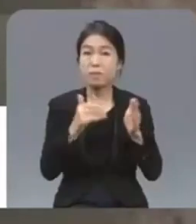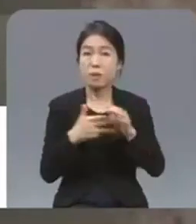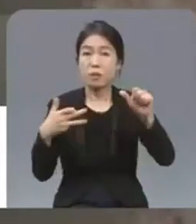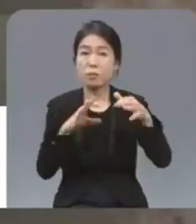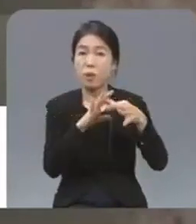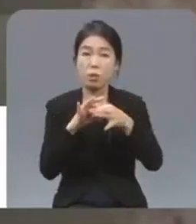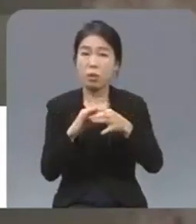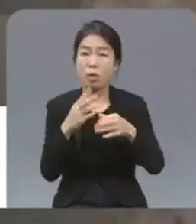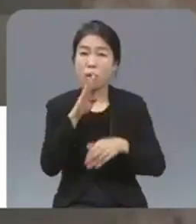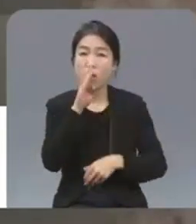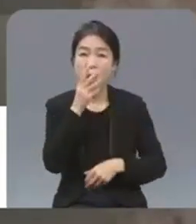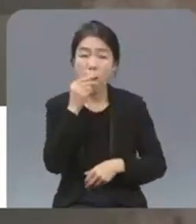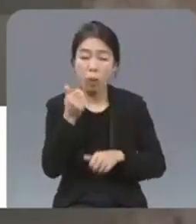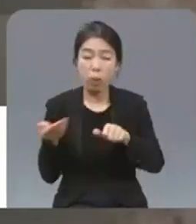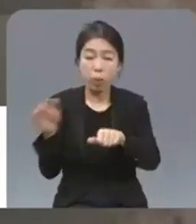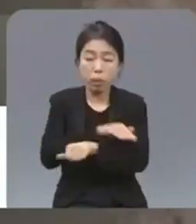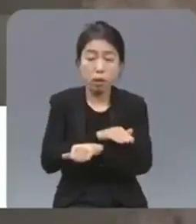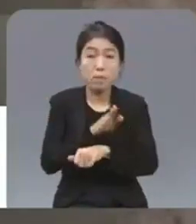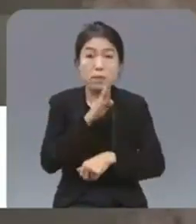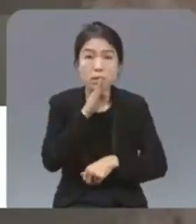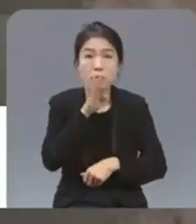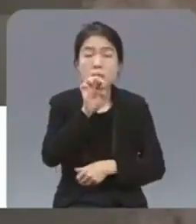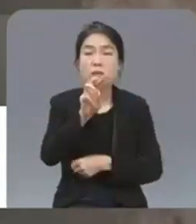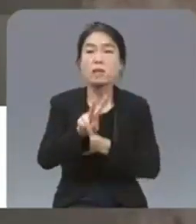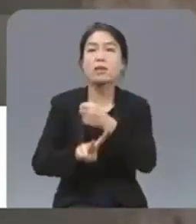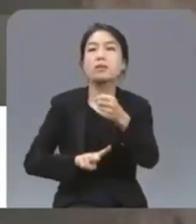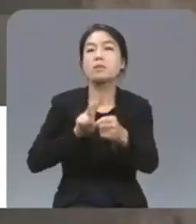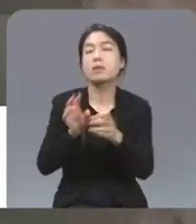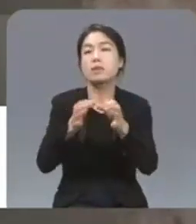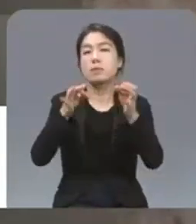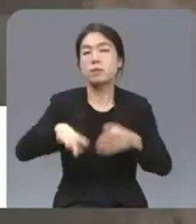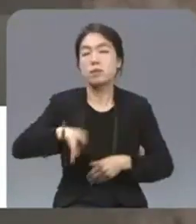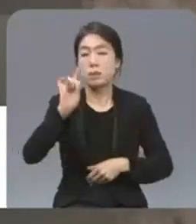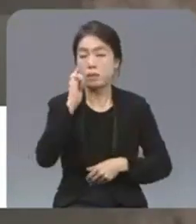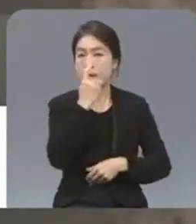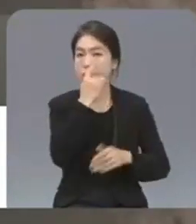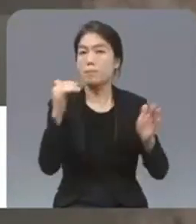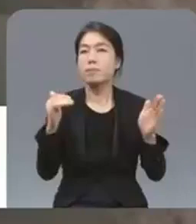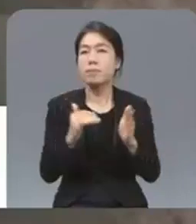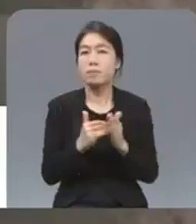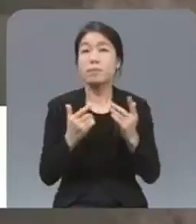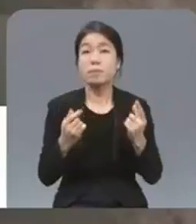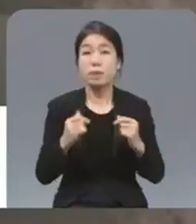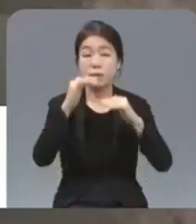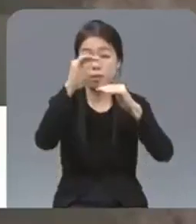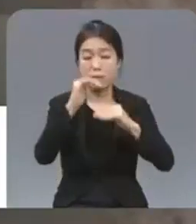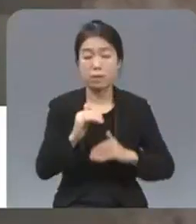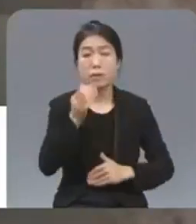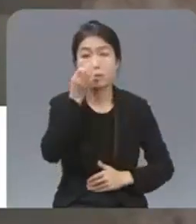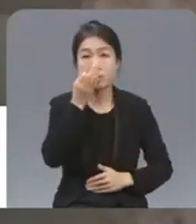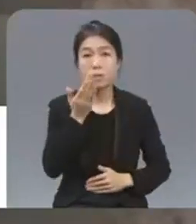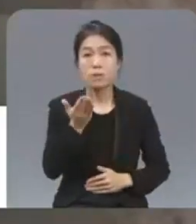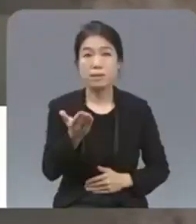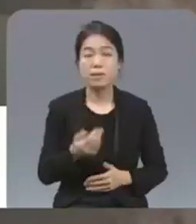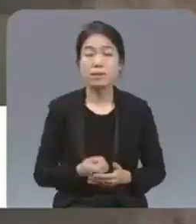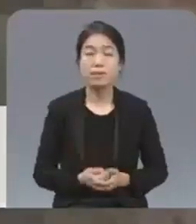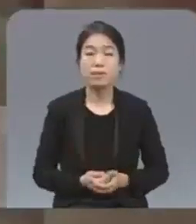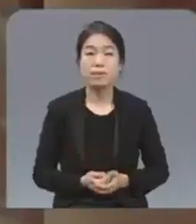5.18 관련 암매장의 진실이 42년 만에 처음으로 확인된 겁니다 이성각 기자의 보도입니다